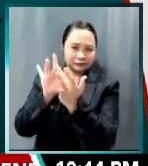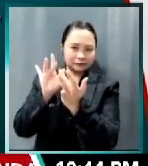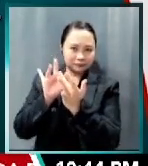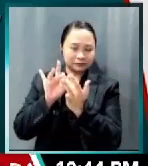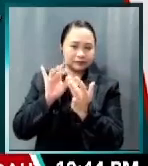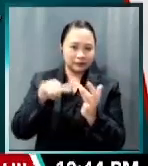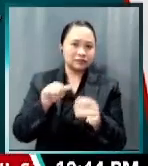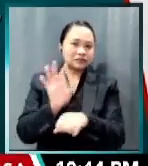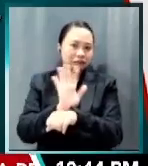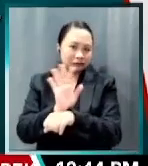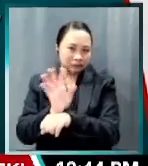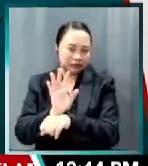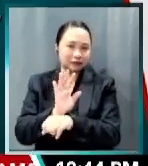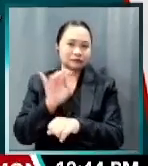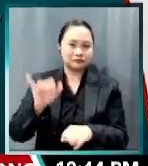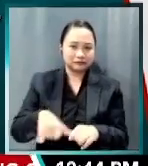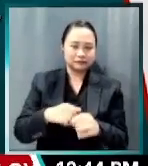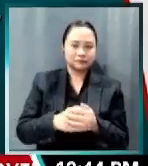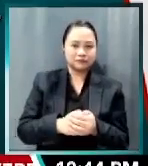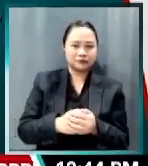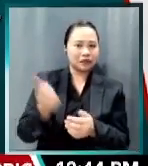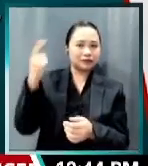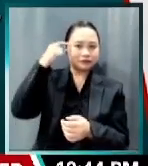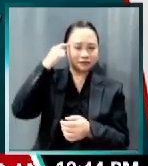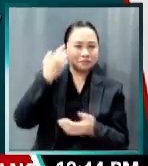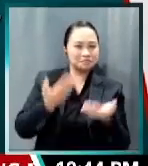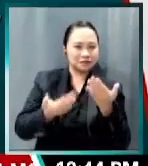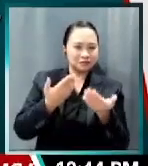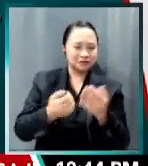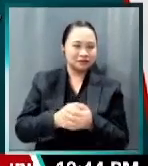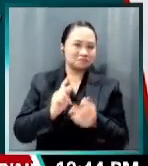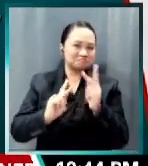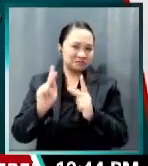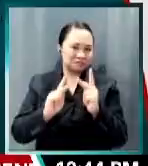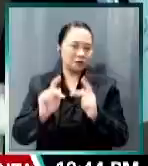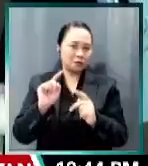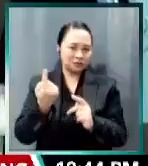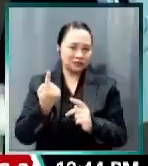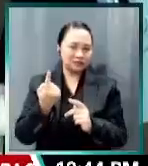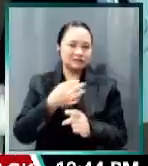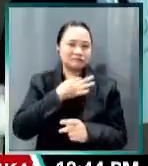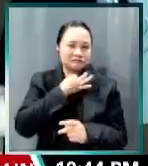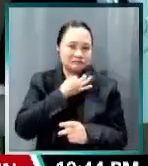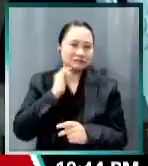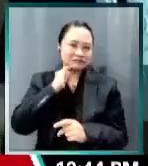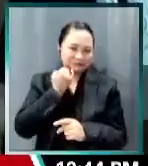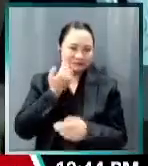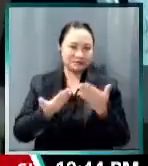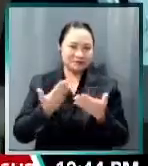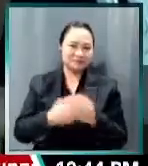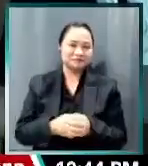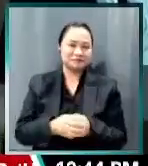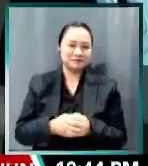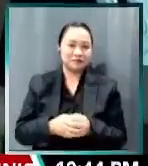and also, sa palagay ko, kinukulayan lang ng mga detractors yan. Naingit lang sila. Reaksyon naman ng director ng pelikula